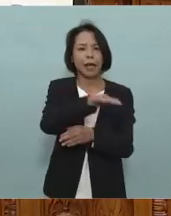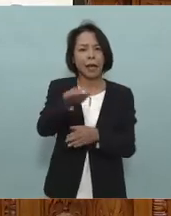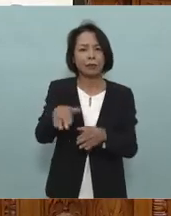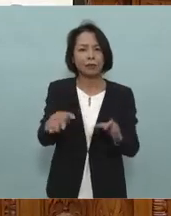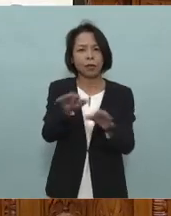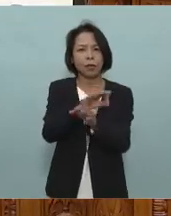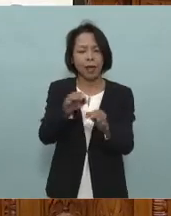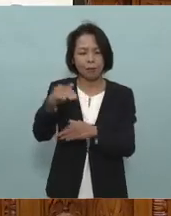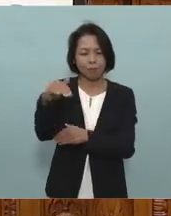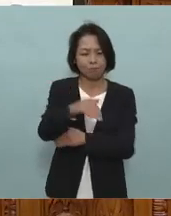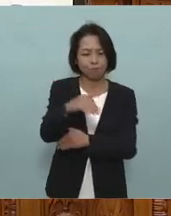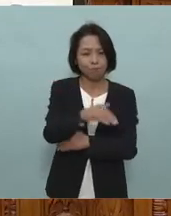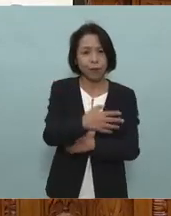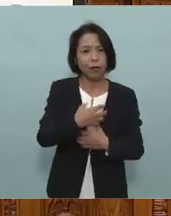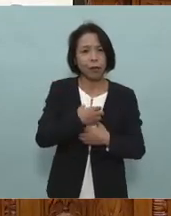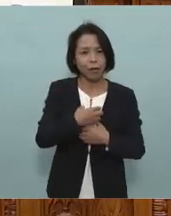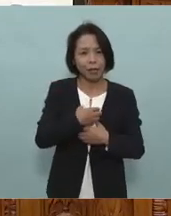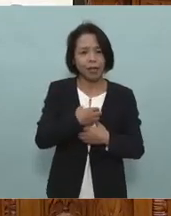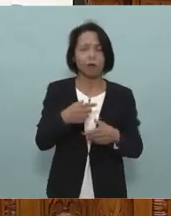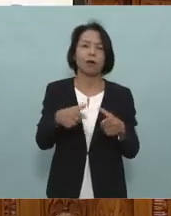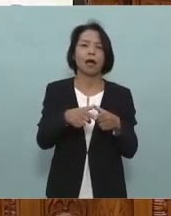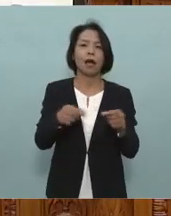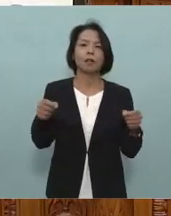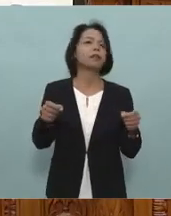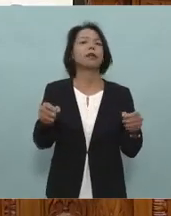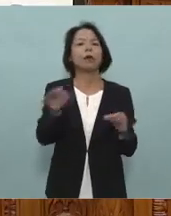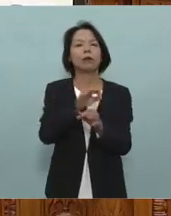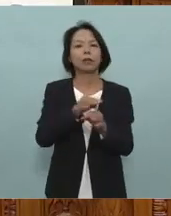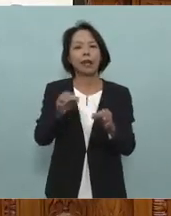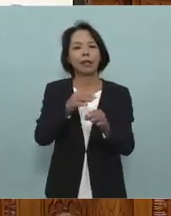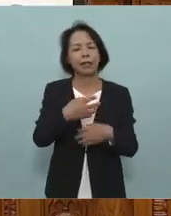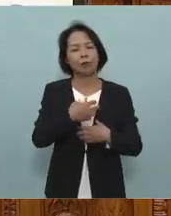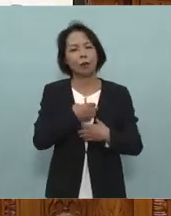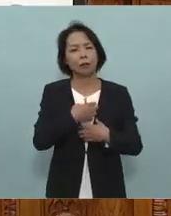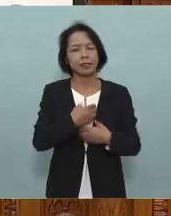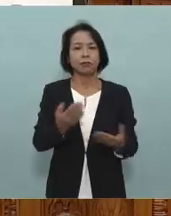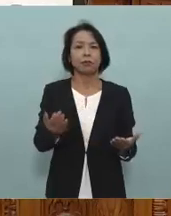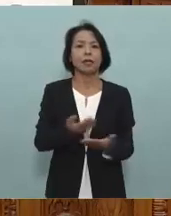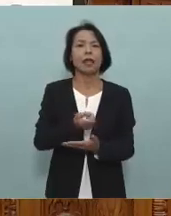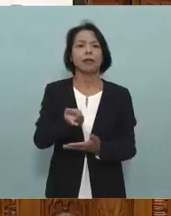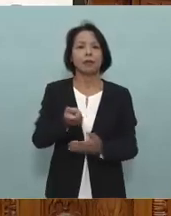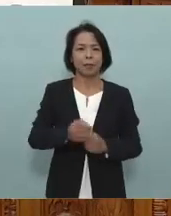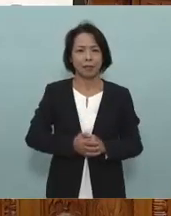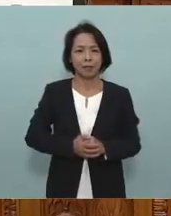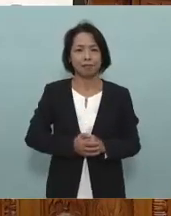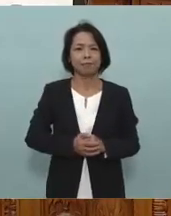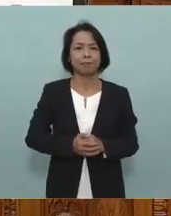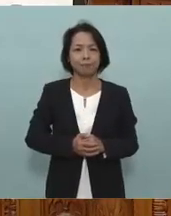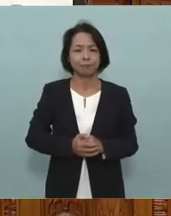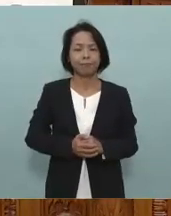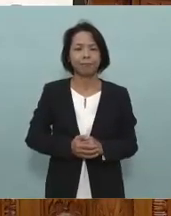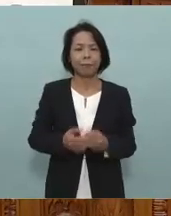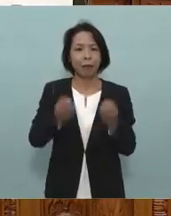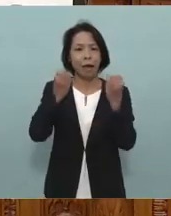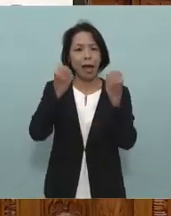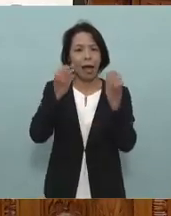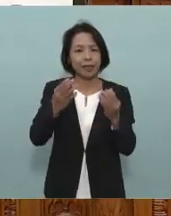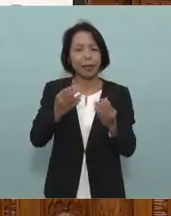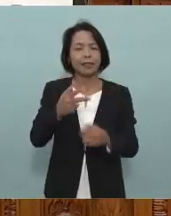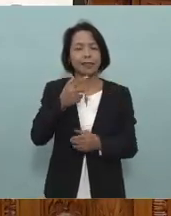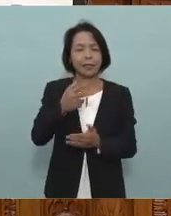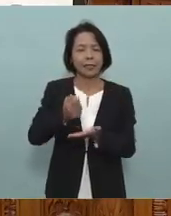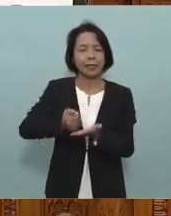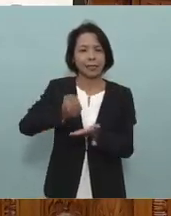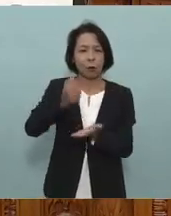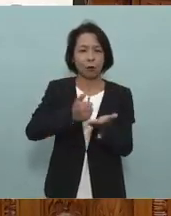景気後退懸念が日本経済の大きなリスク要因となっています新しい資本主義